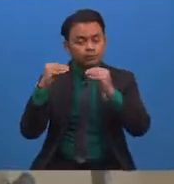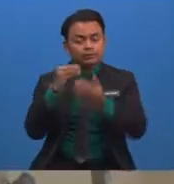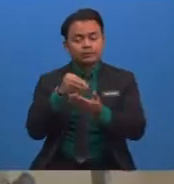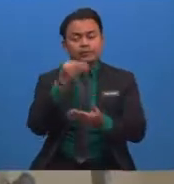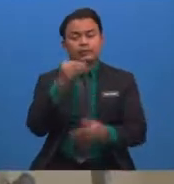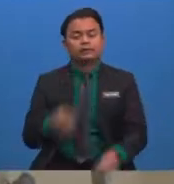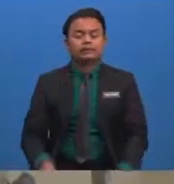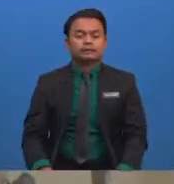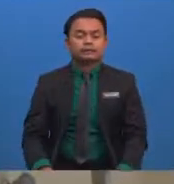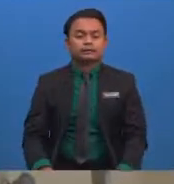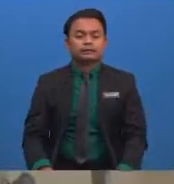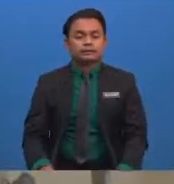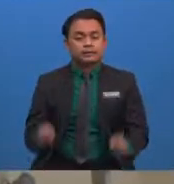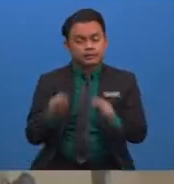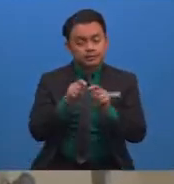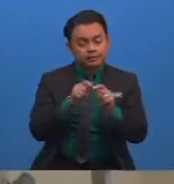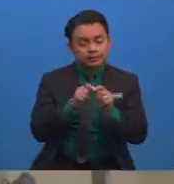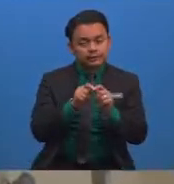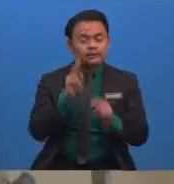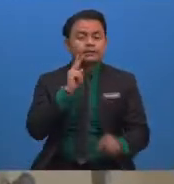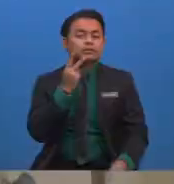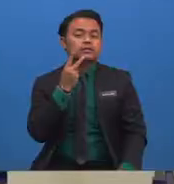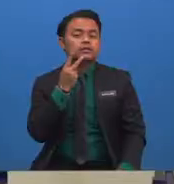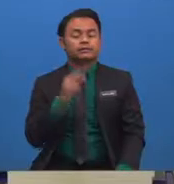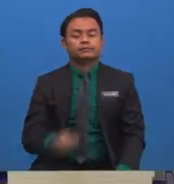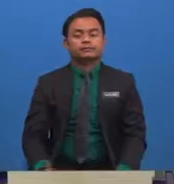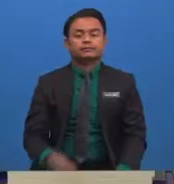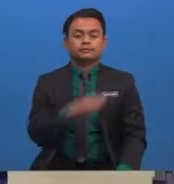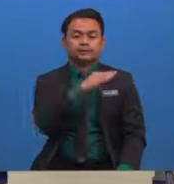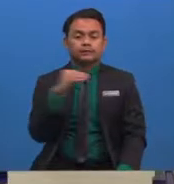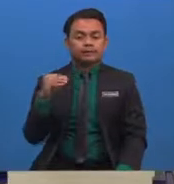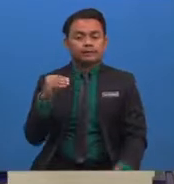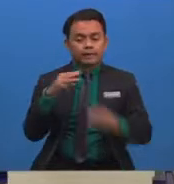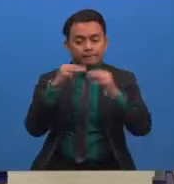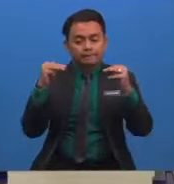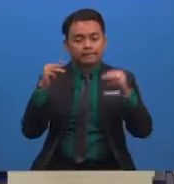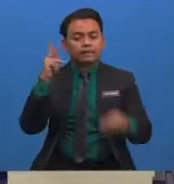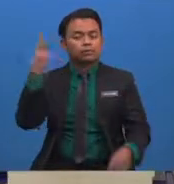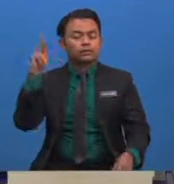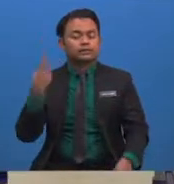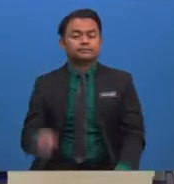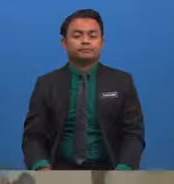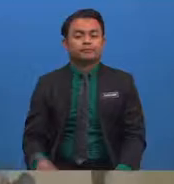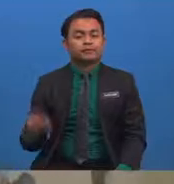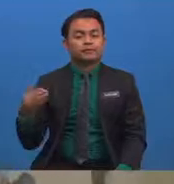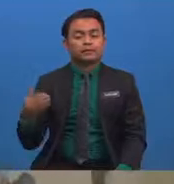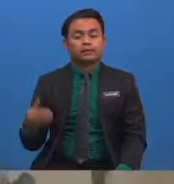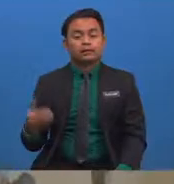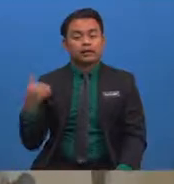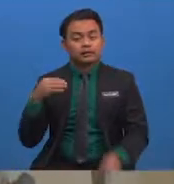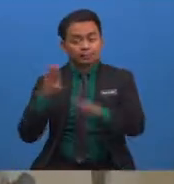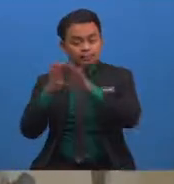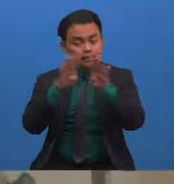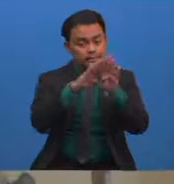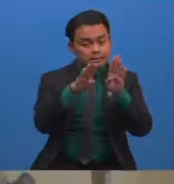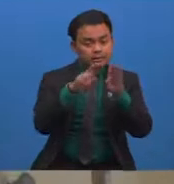seperti sayur-sayuran dan mi kuning. Terdapat perbezaan langkah kerja dan tempoh masa